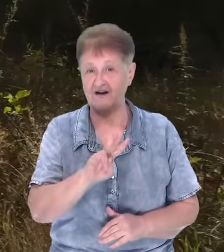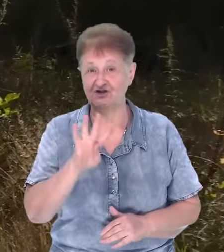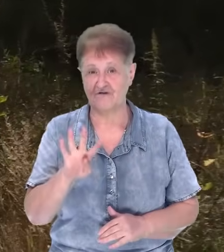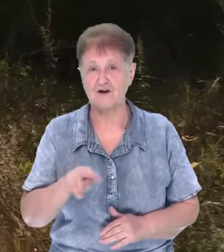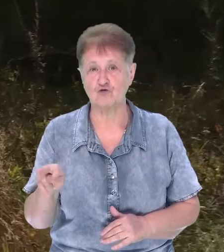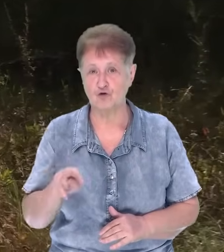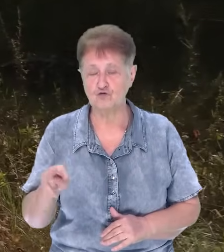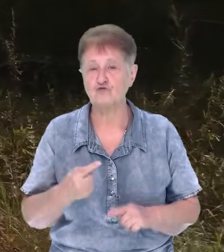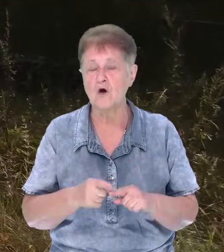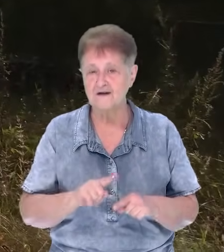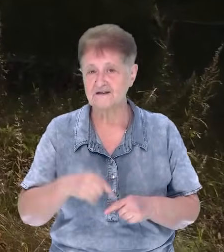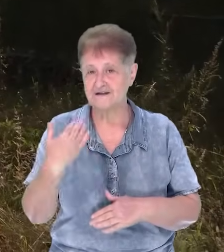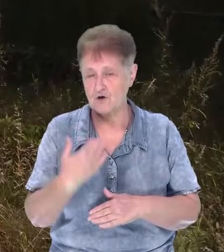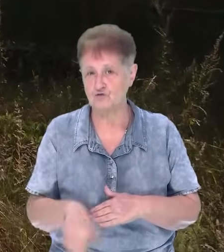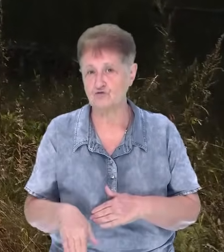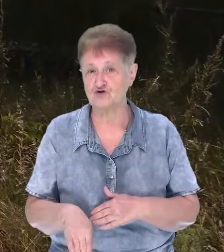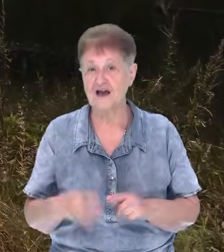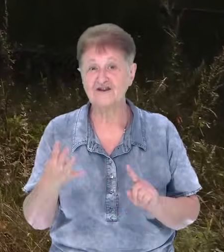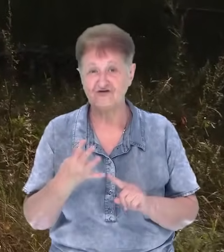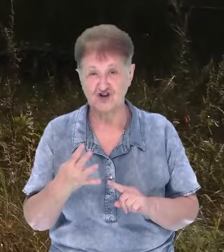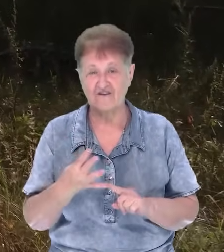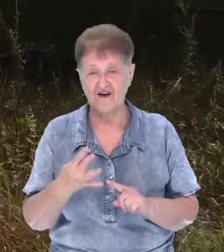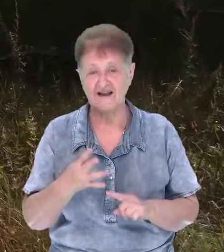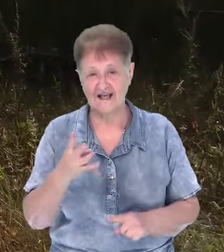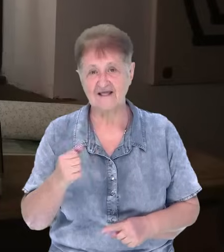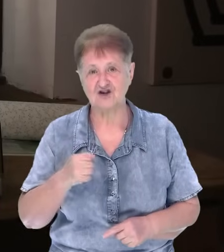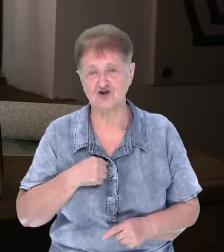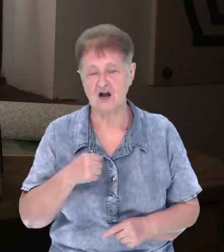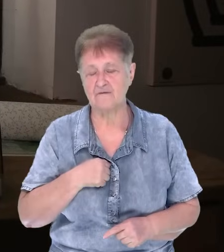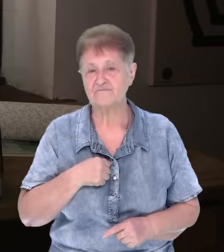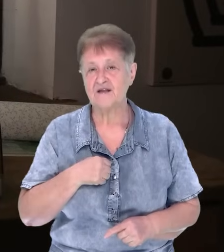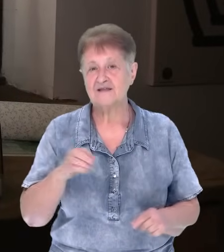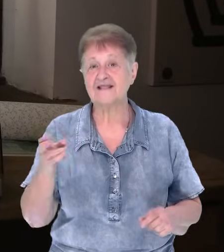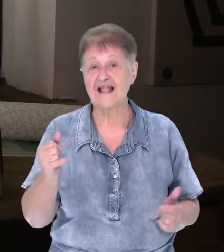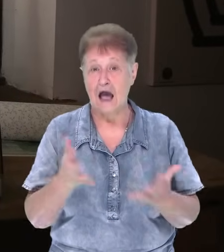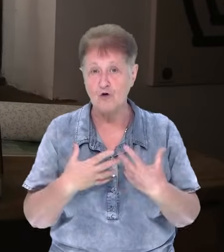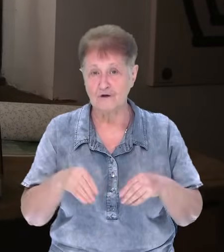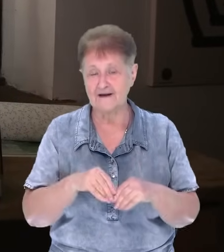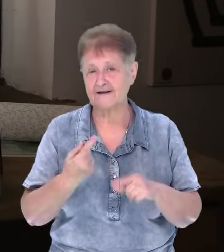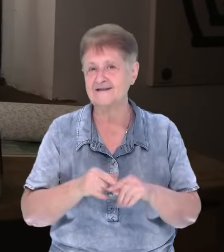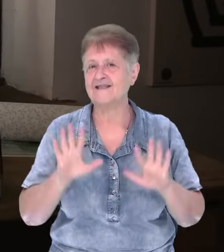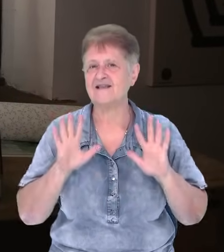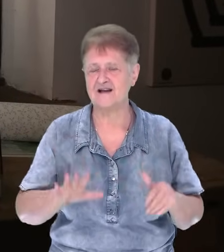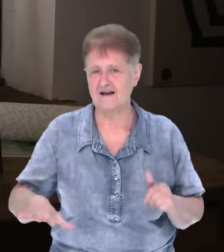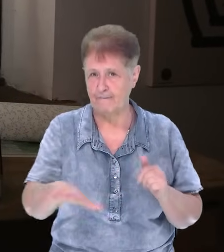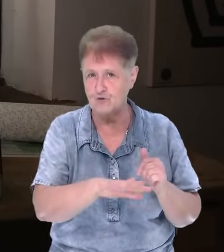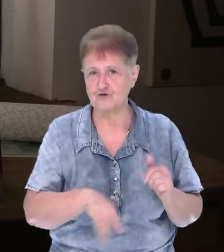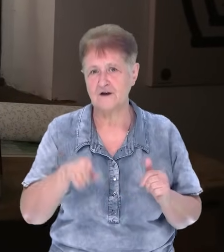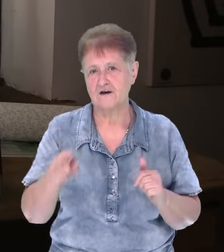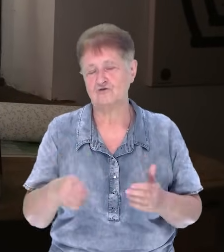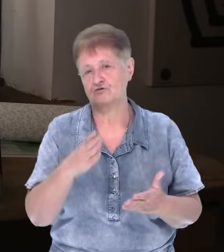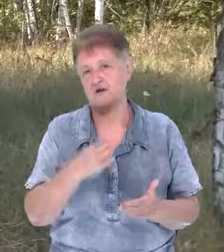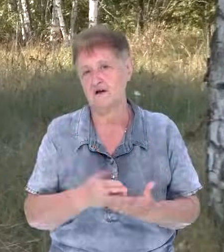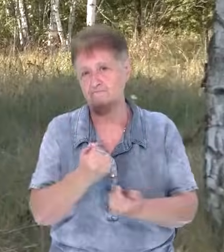лютого, це вже вчетверте, на жаль. Для родини режисера це не лише творчий простір, тут їх